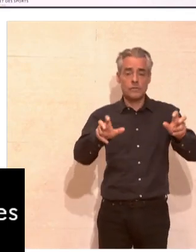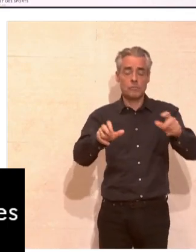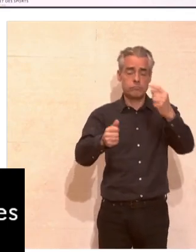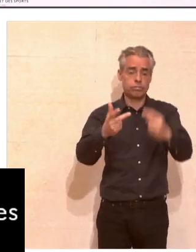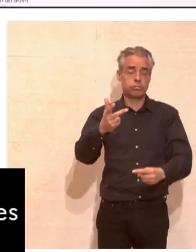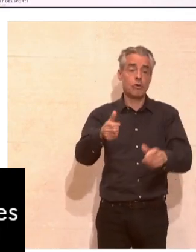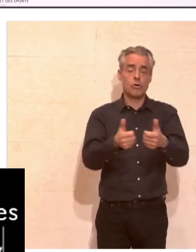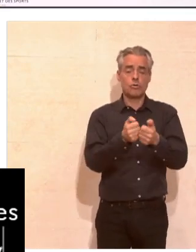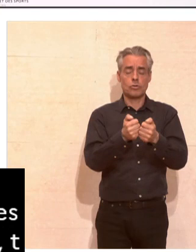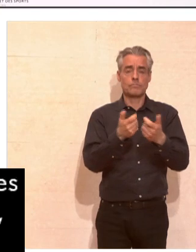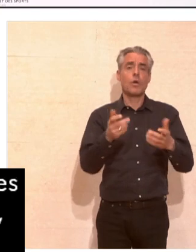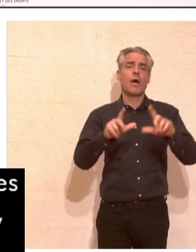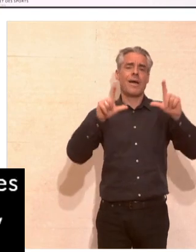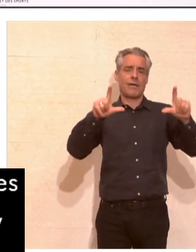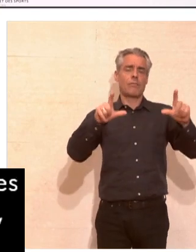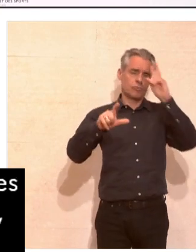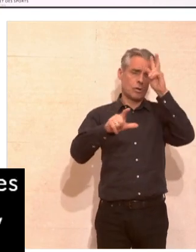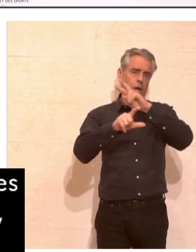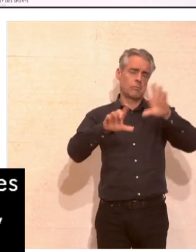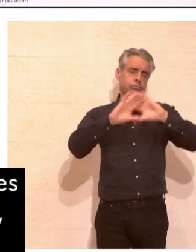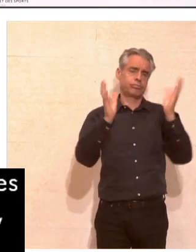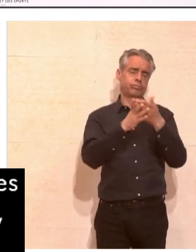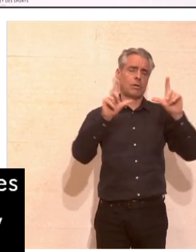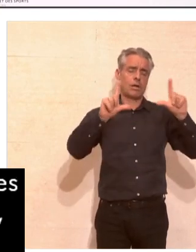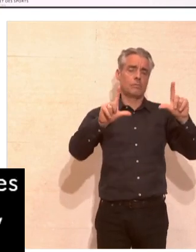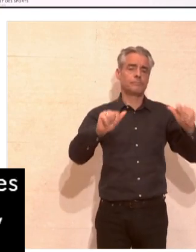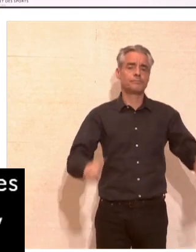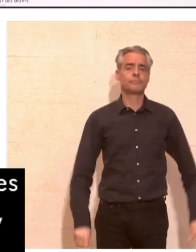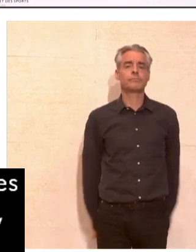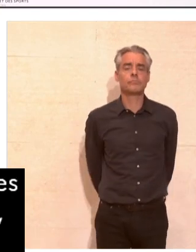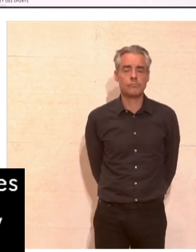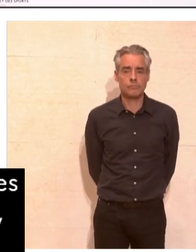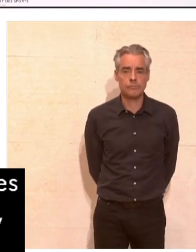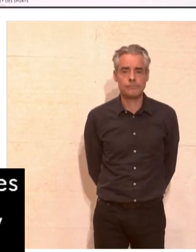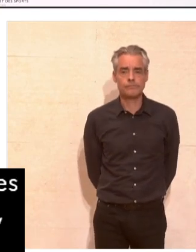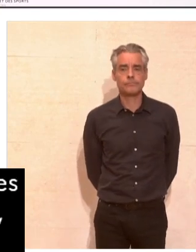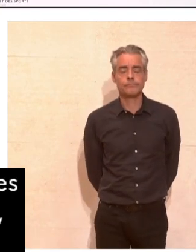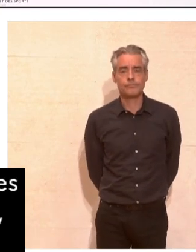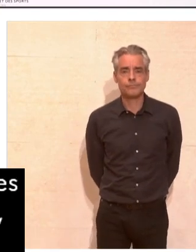télévision. Donc, je vais prendre le terme écran pour l'ensemble de ces appareils.